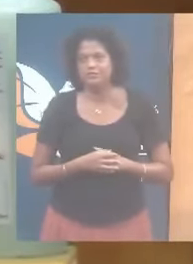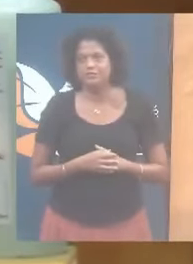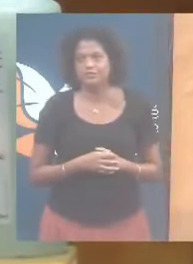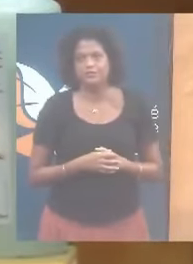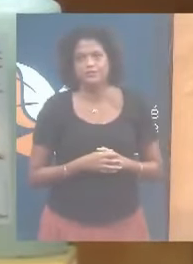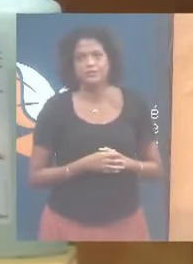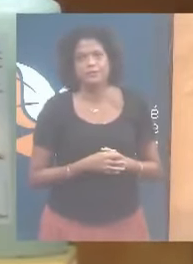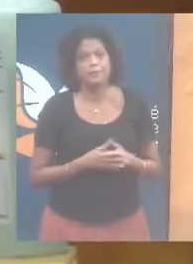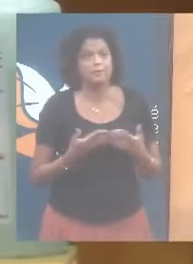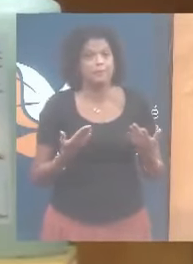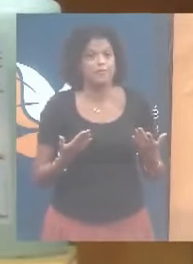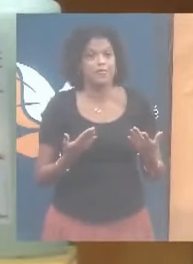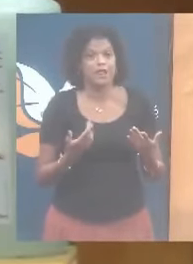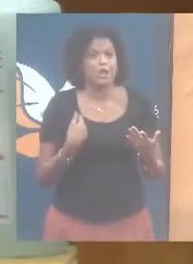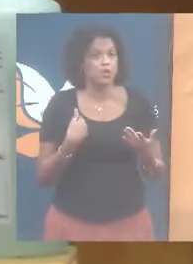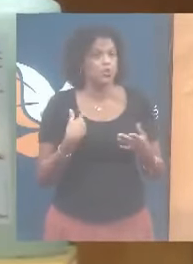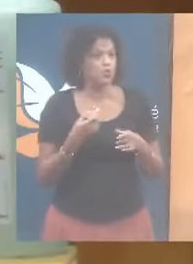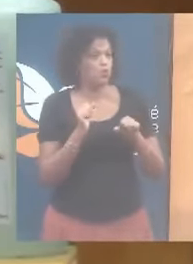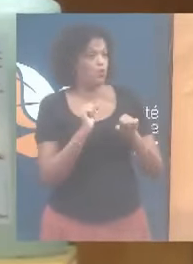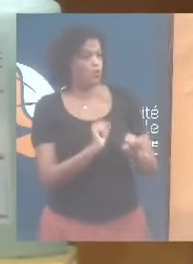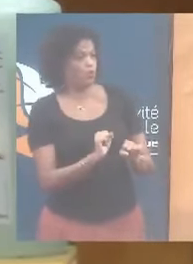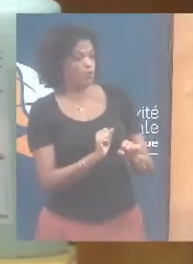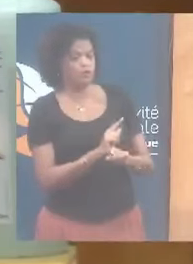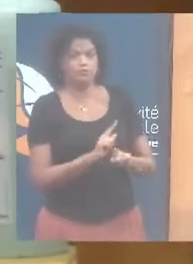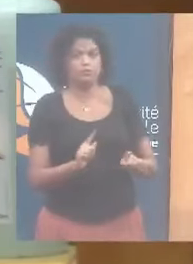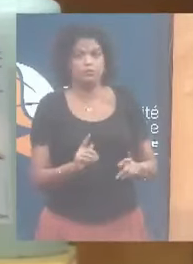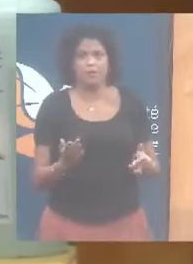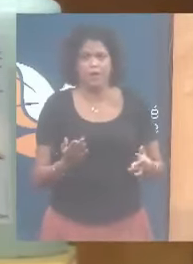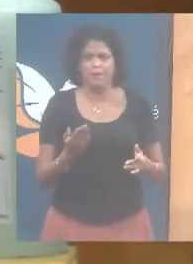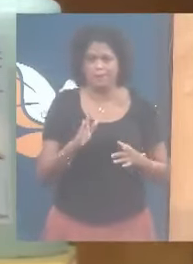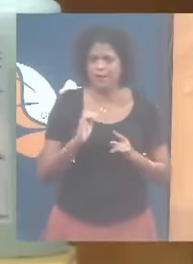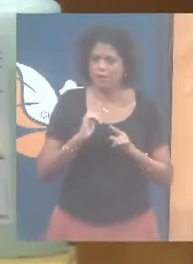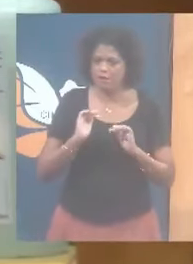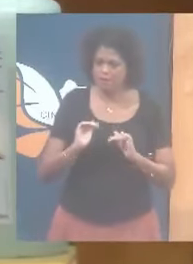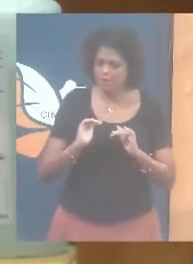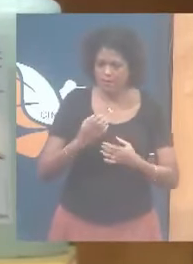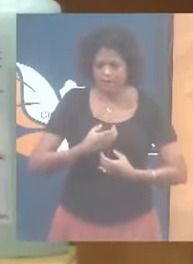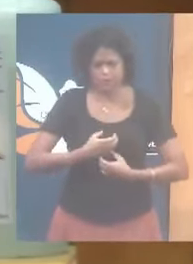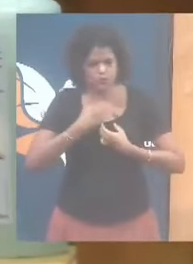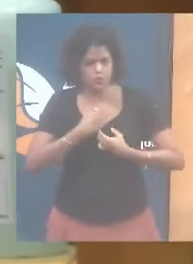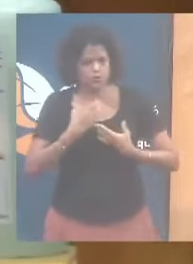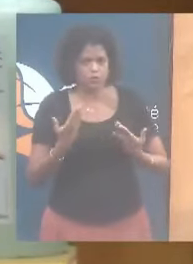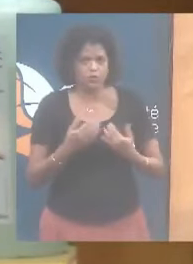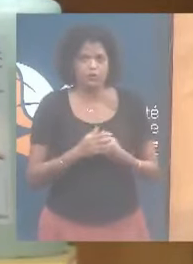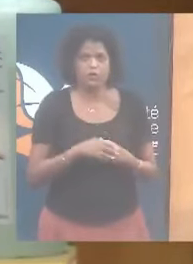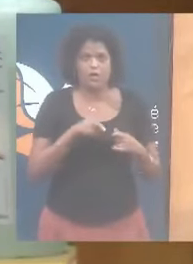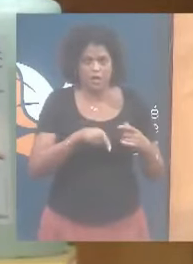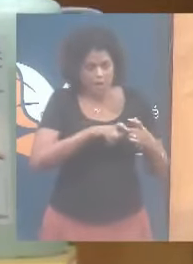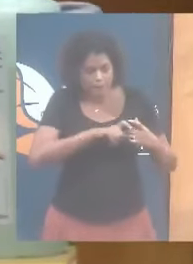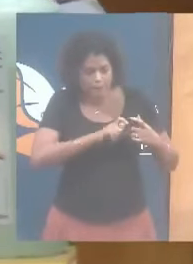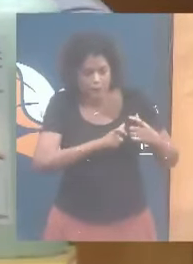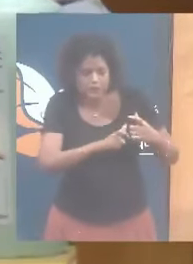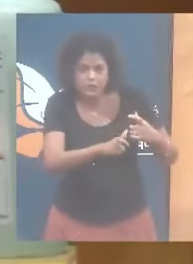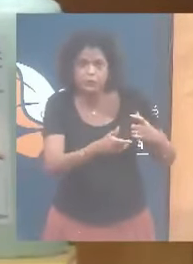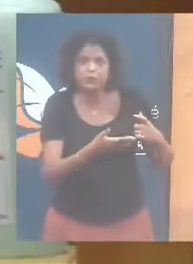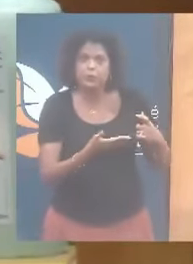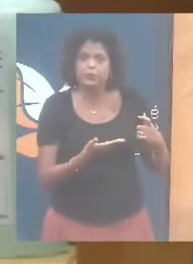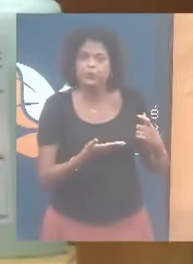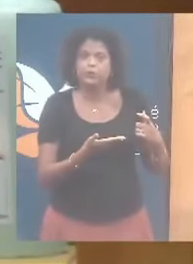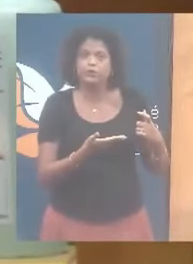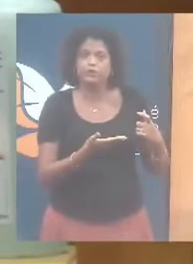Nous n'avons pas les moyens de nous y opposer. Mais par contre, il y a quelque chose qui m'a choqué, c'est la procédure qui est proposée